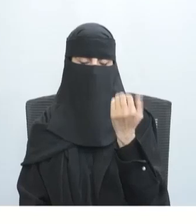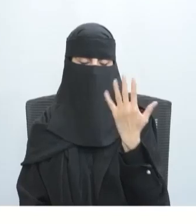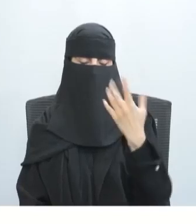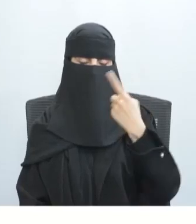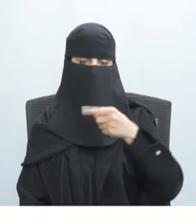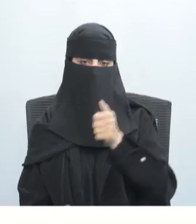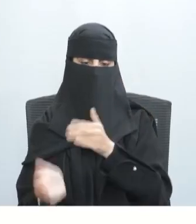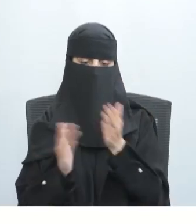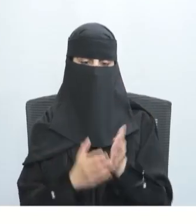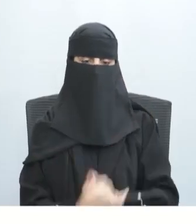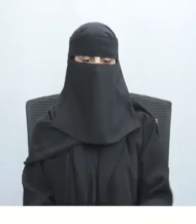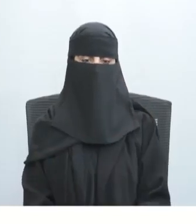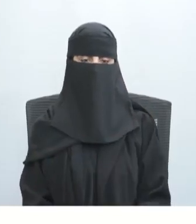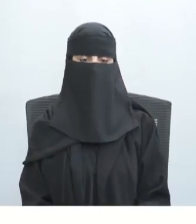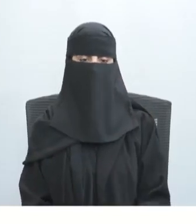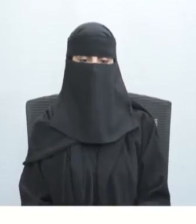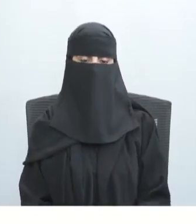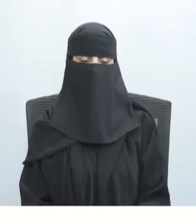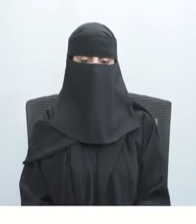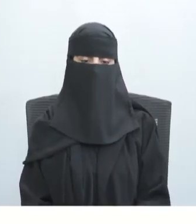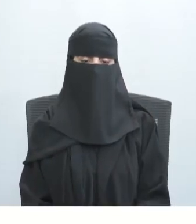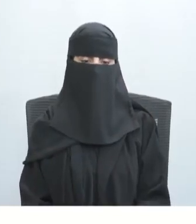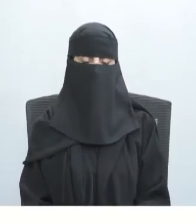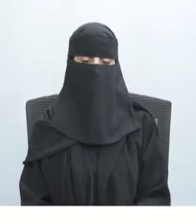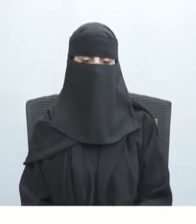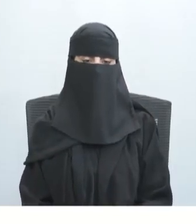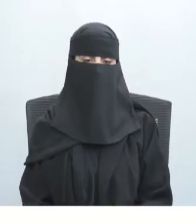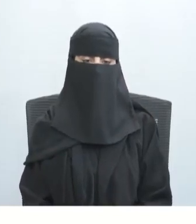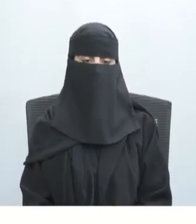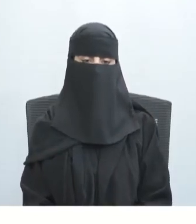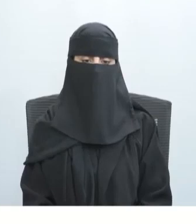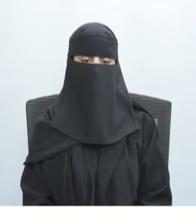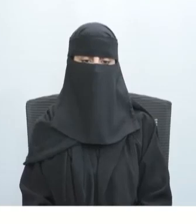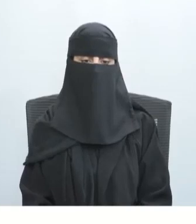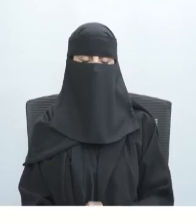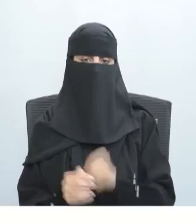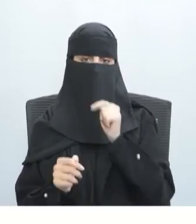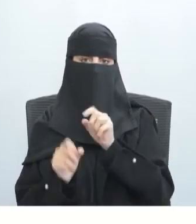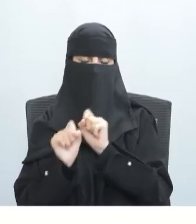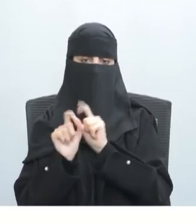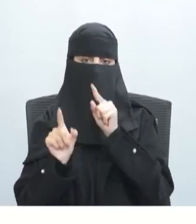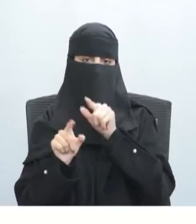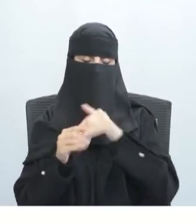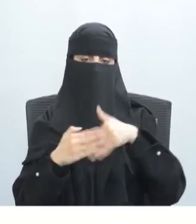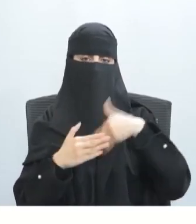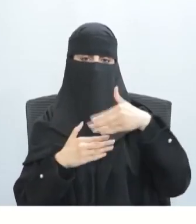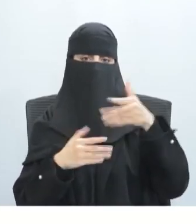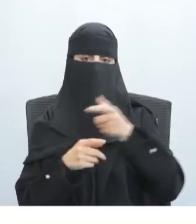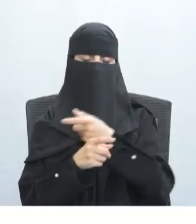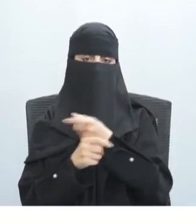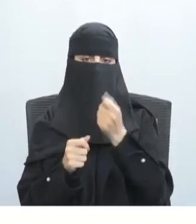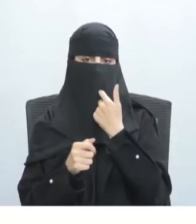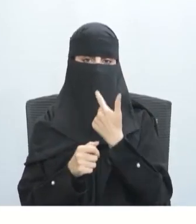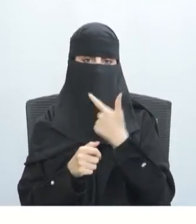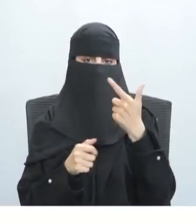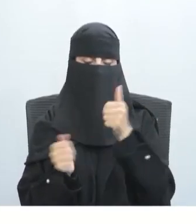921 ريال و15 هلل بالتالي هذه هي القيمه المستقبليه لمبلغ 700